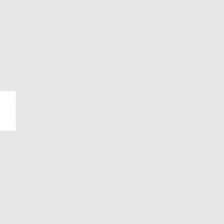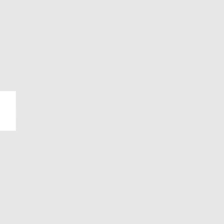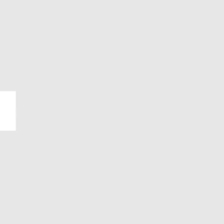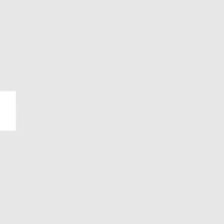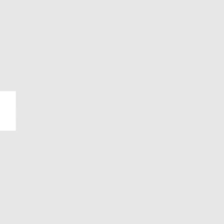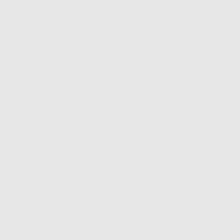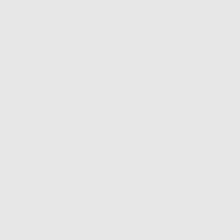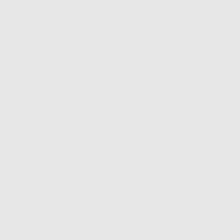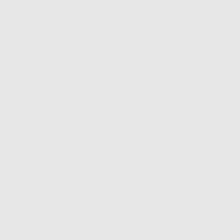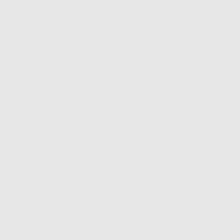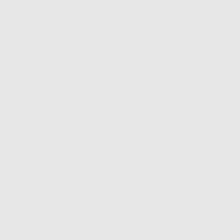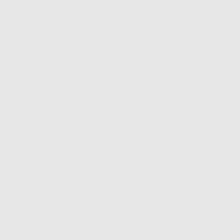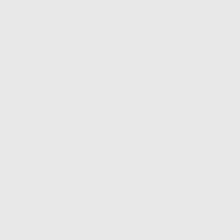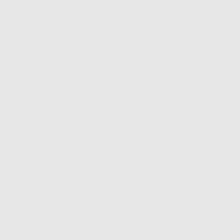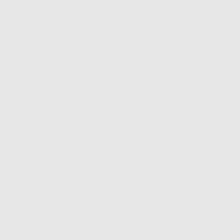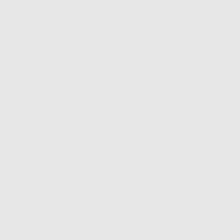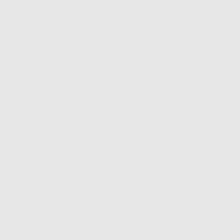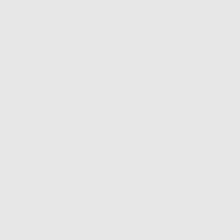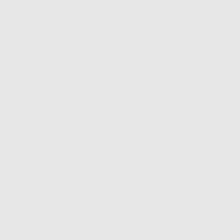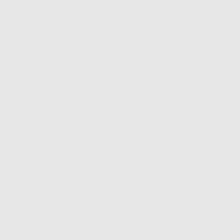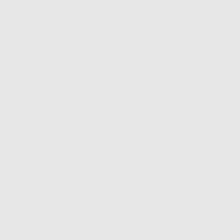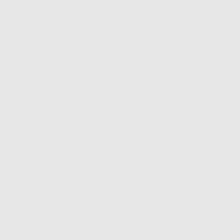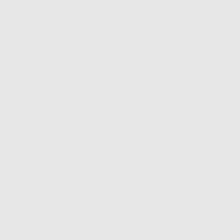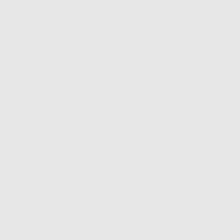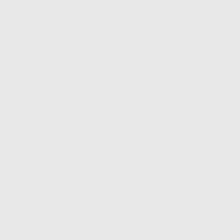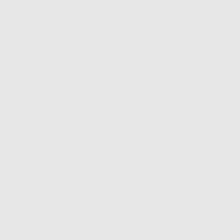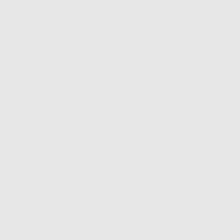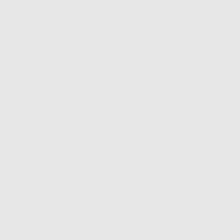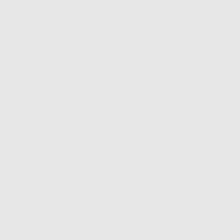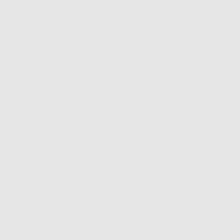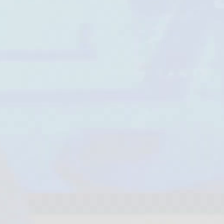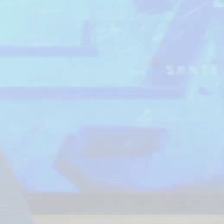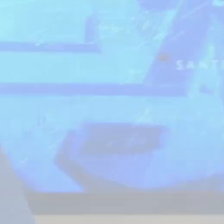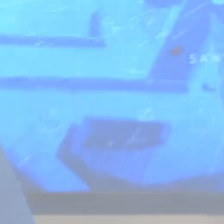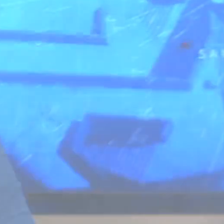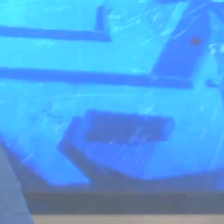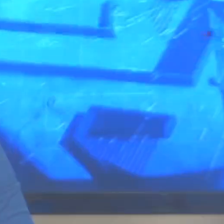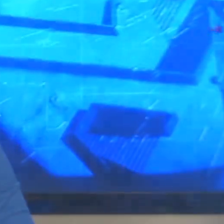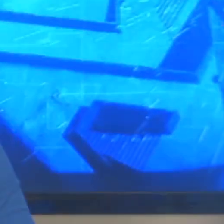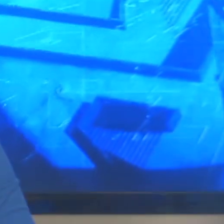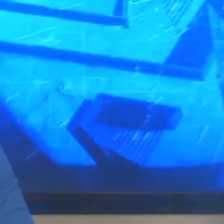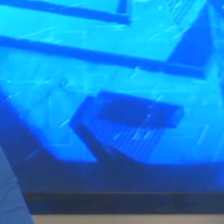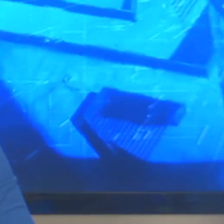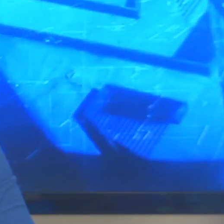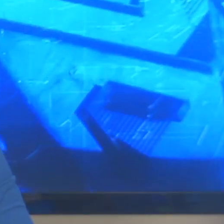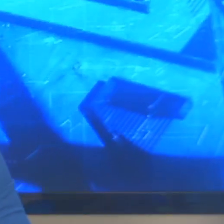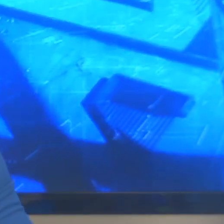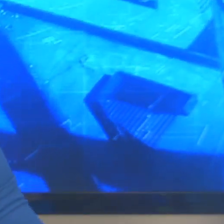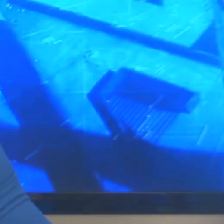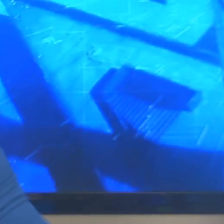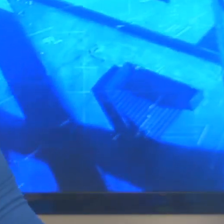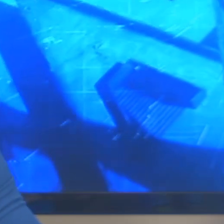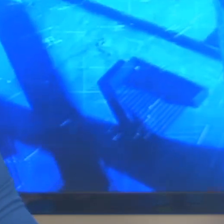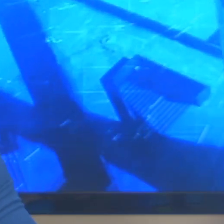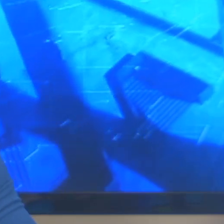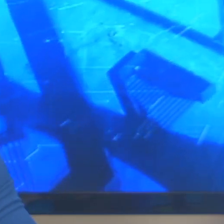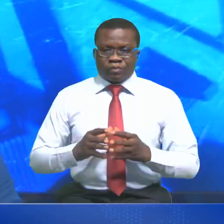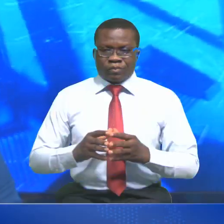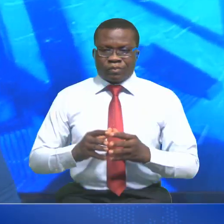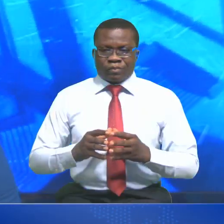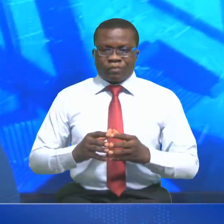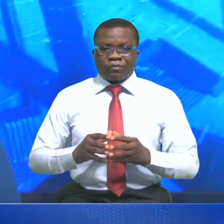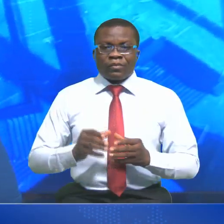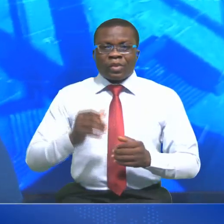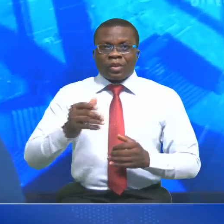www.gouv.bj/coronavirus. Ceci est un message du gouvernement de la République du Bénin. Mesdames et messieurs, bonsoir et bienvenue au